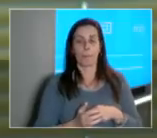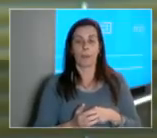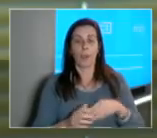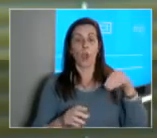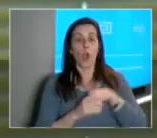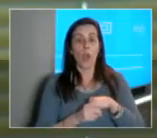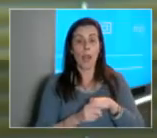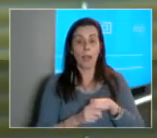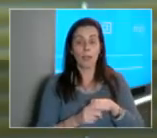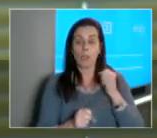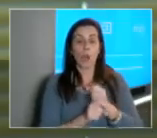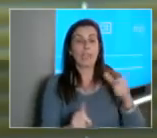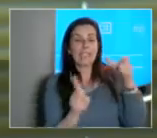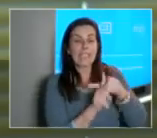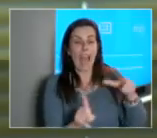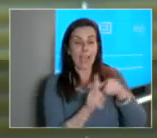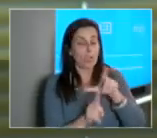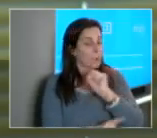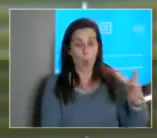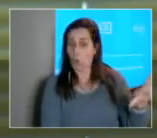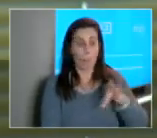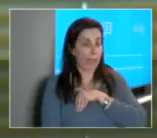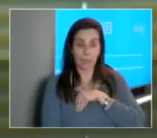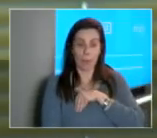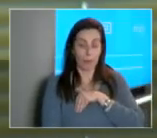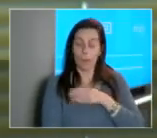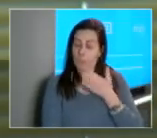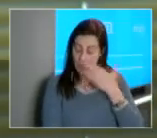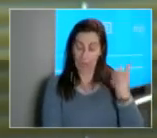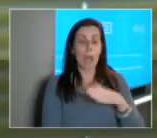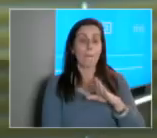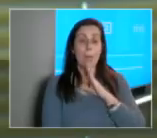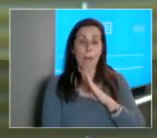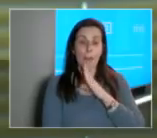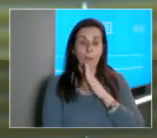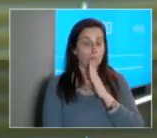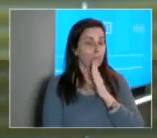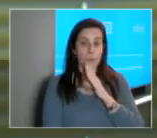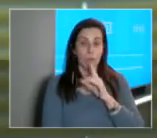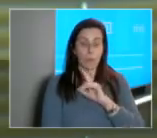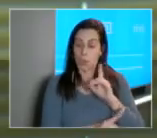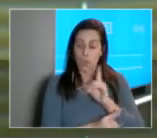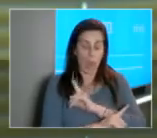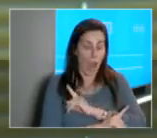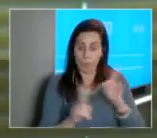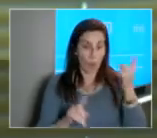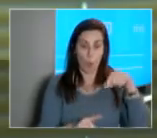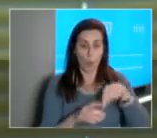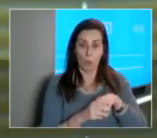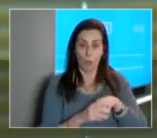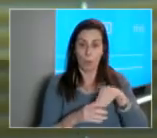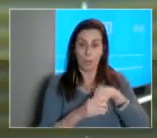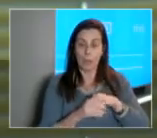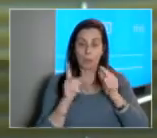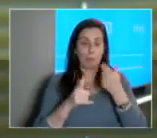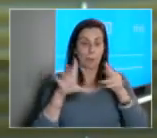כולל של אפשרות של הטלת סנקציות כבדות, אם לא היינו מסכימים לזה, זה היה מעמיד את ישראל במצב שלא עמדנו בו בעצם מאז